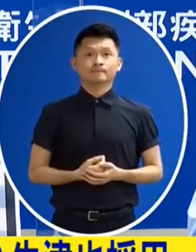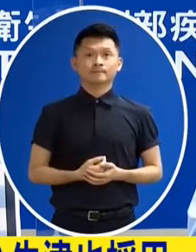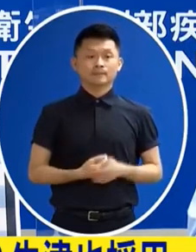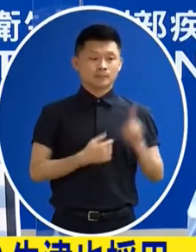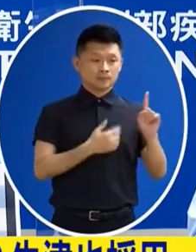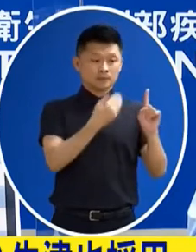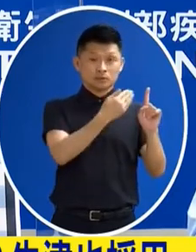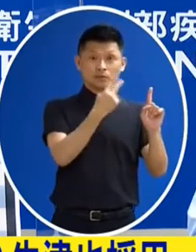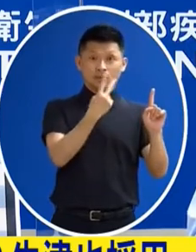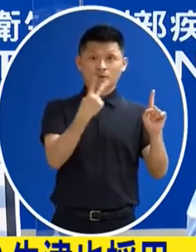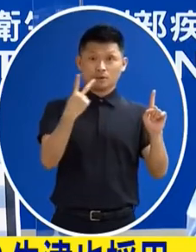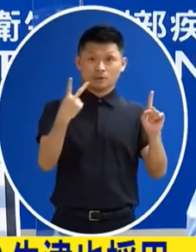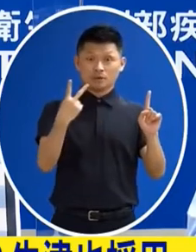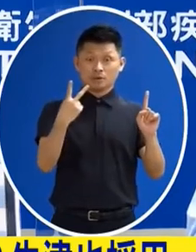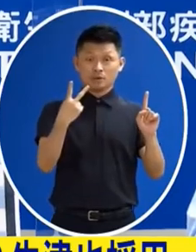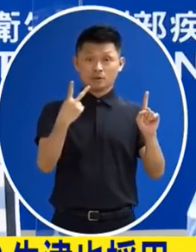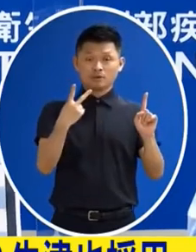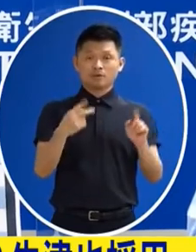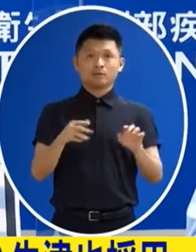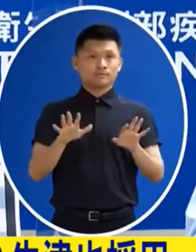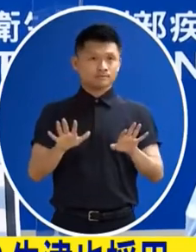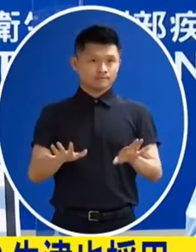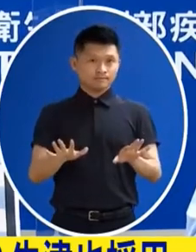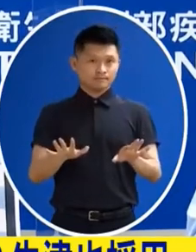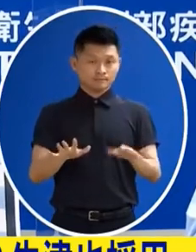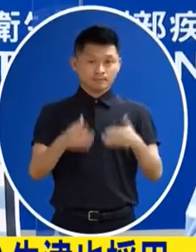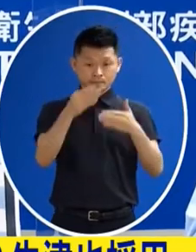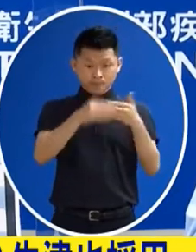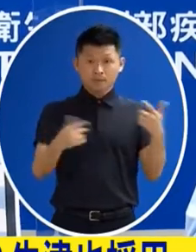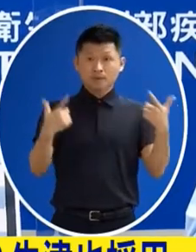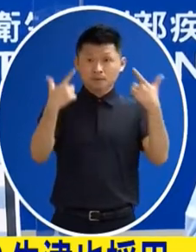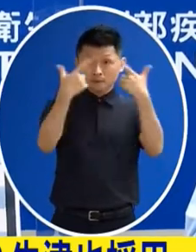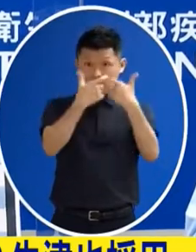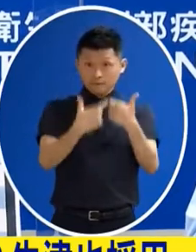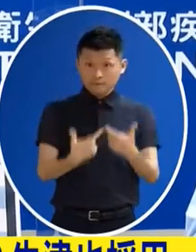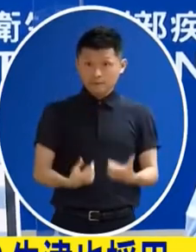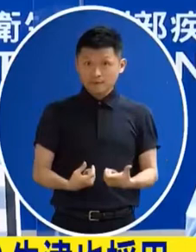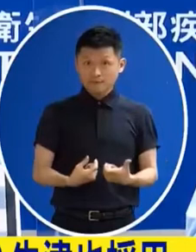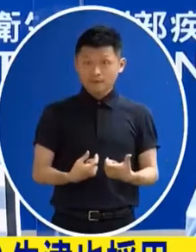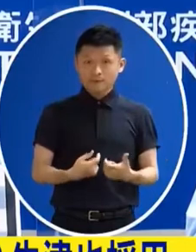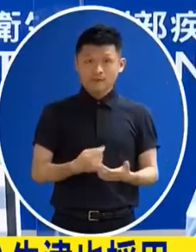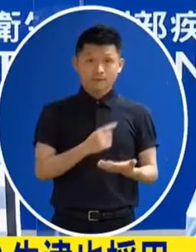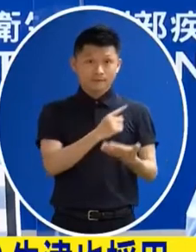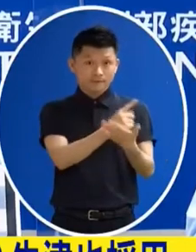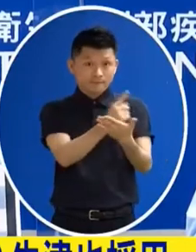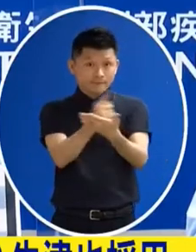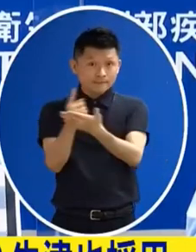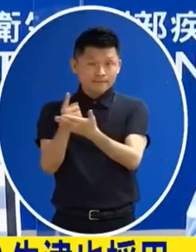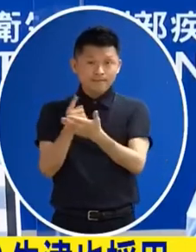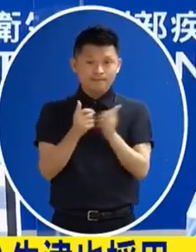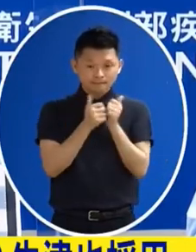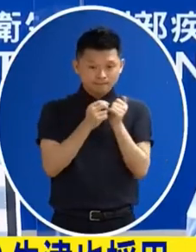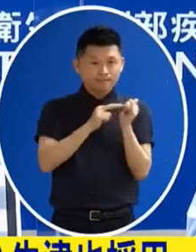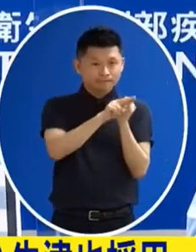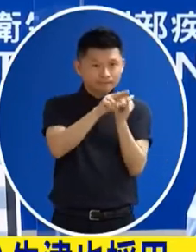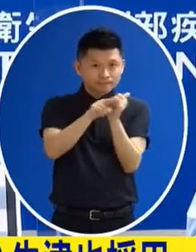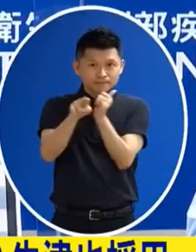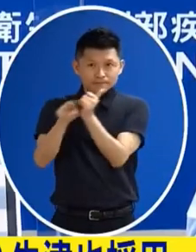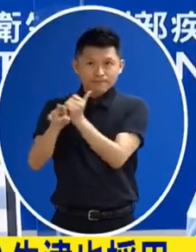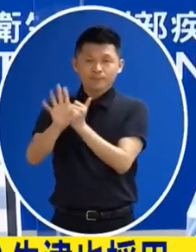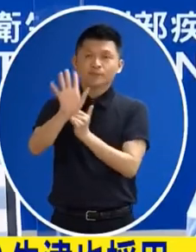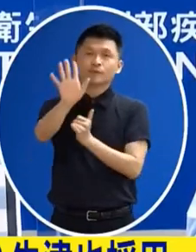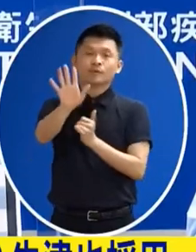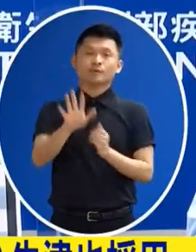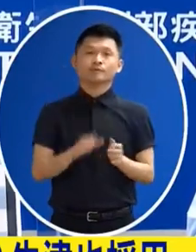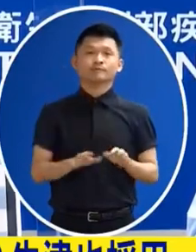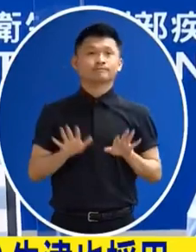哈1922这个讯息，把这一次符合资格的，哈都已经发了简讯给他们。那